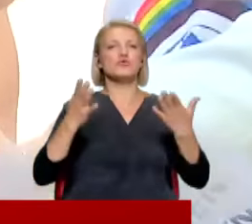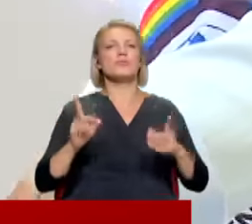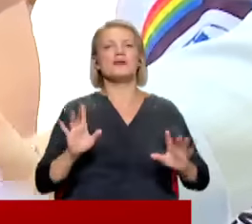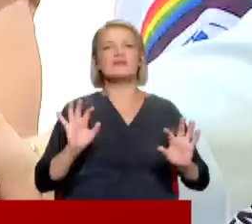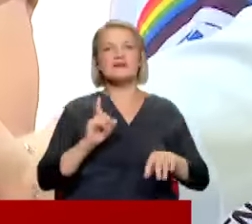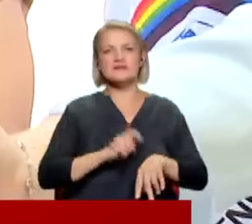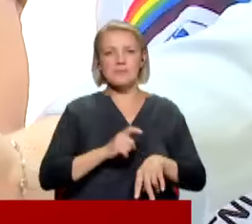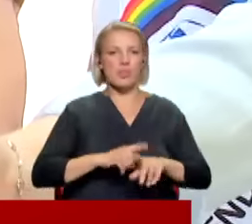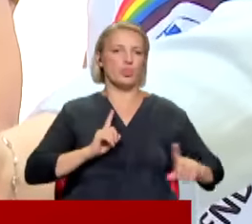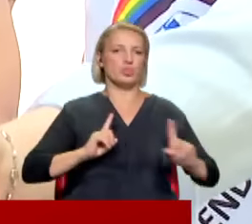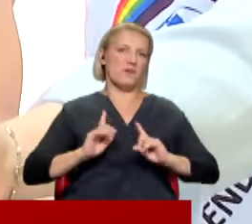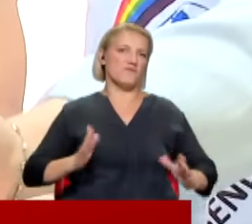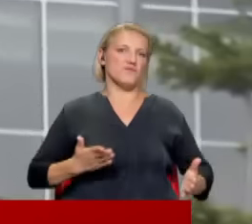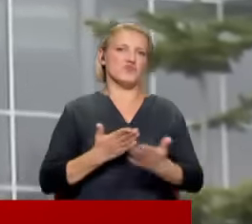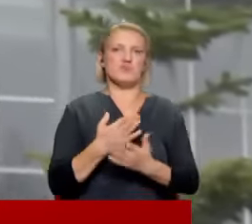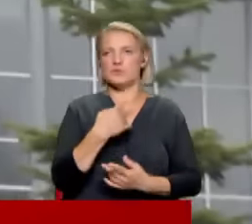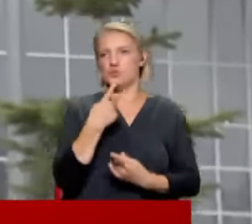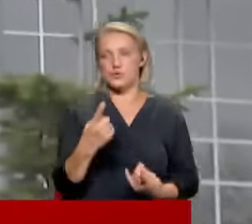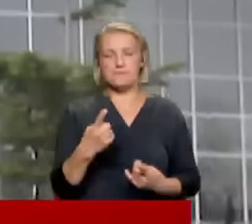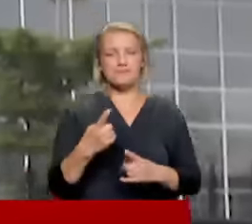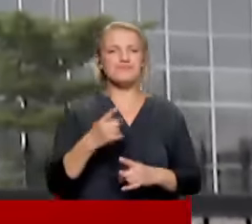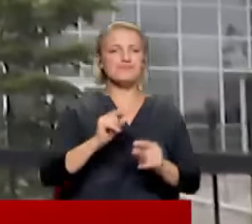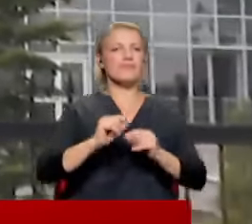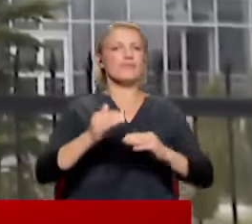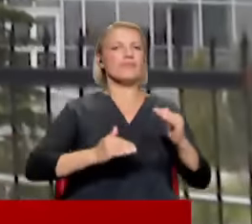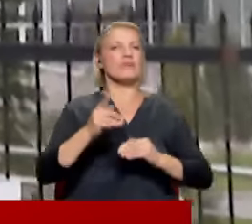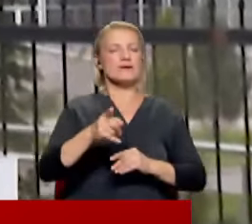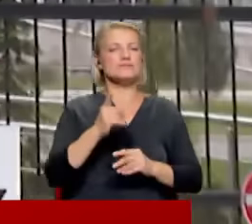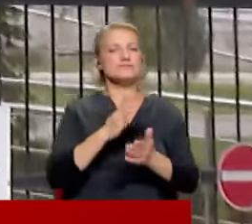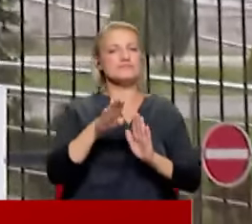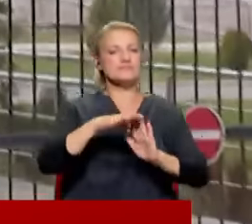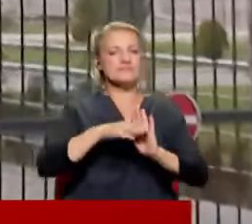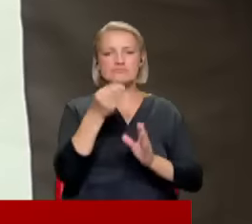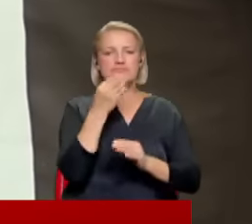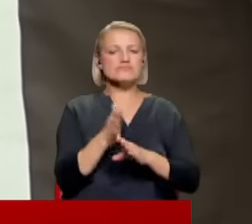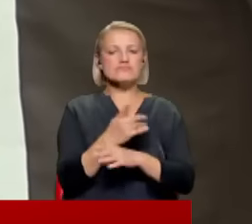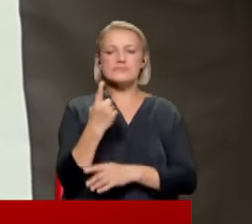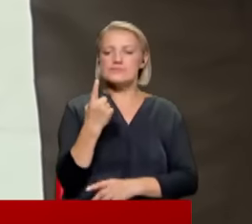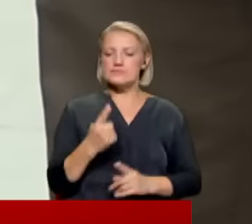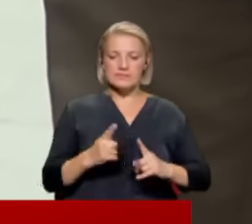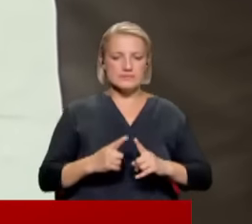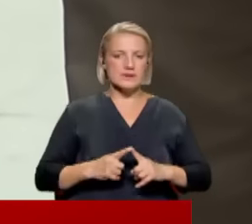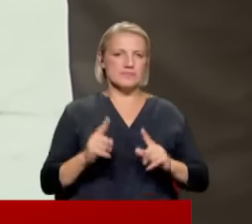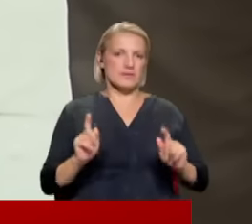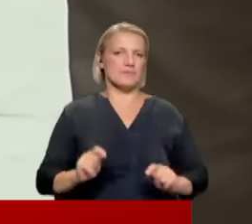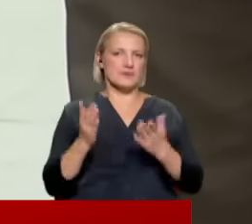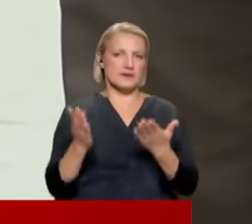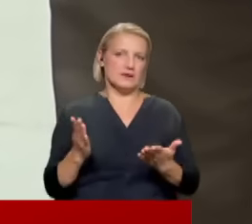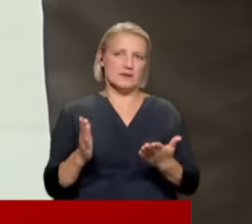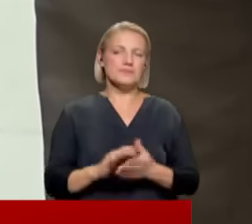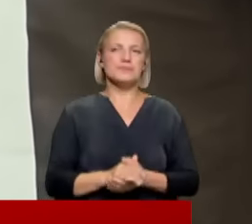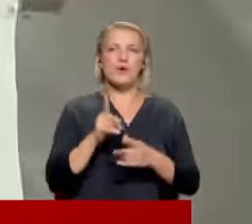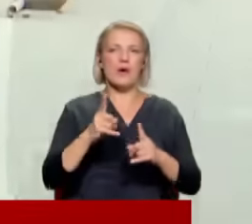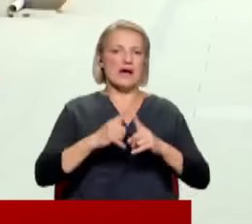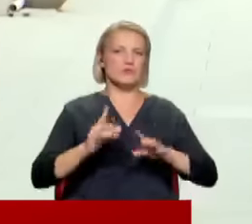De Dava açacağımız belirtiyoruz tk' enflasyon sepetinde gizlediği madde fiyatlarını Tek Tek hesapladı ekonomi yazarı Alaattin Aktaş